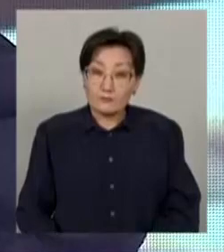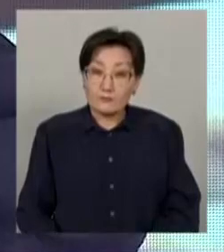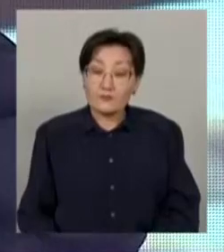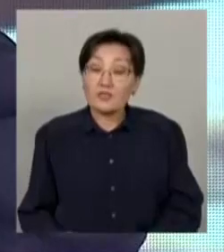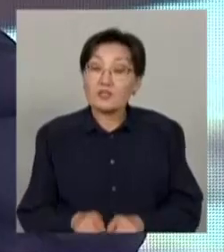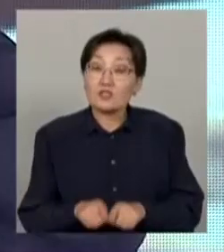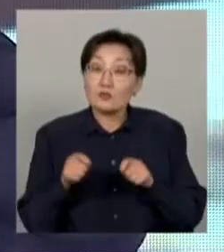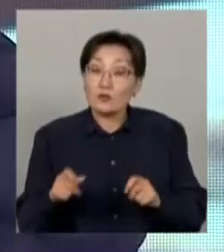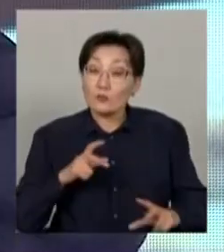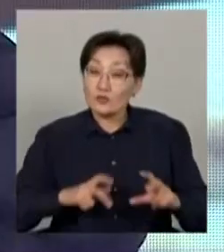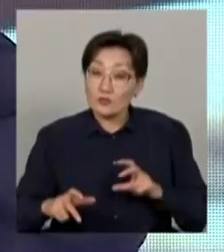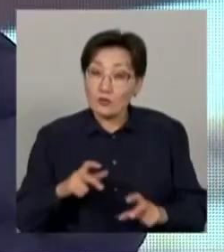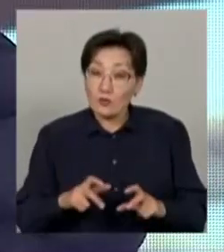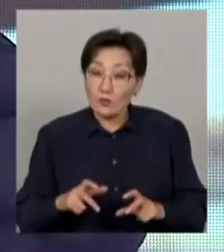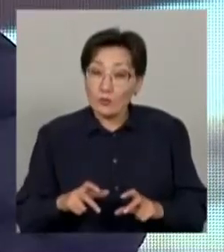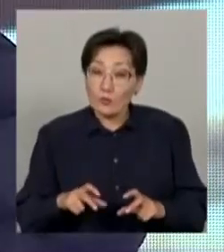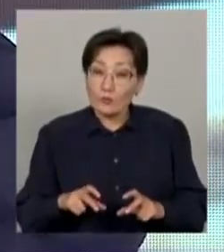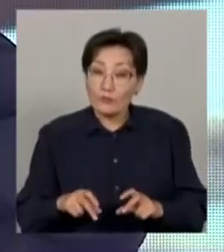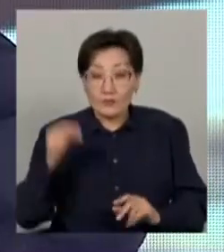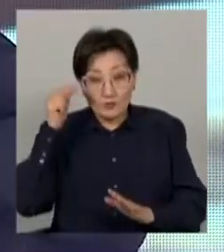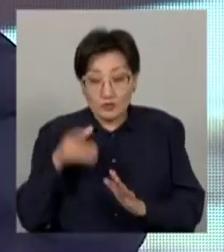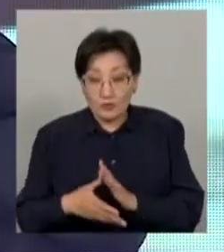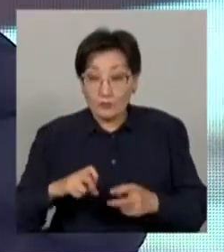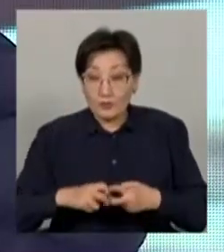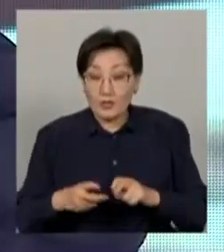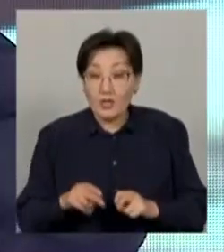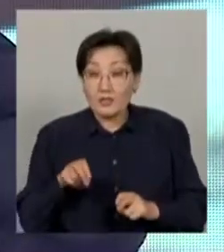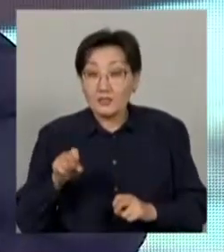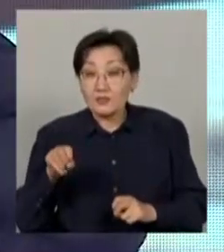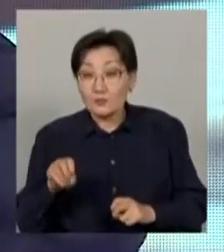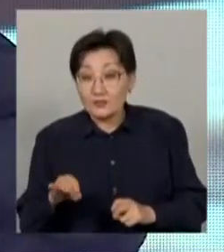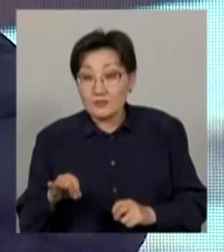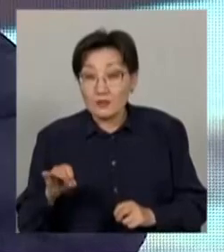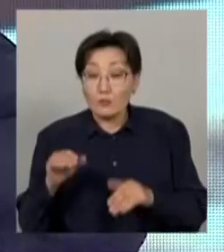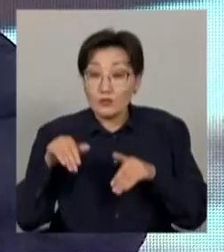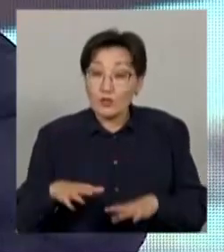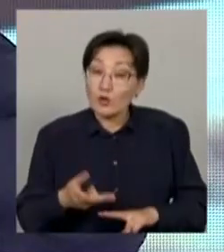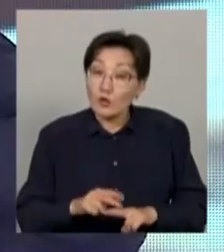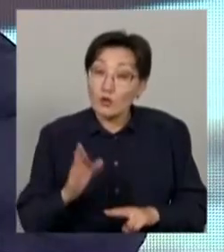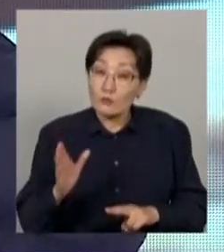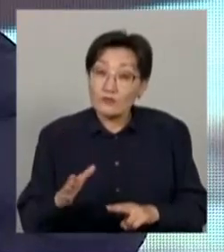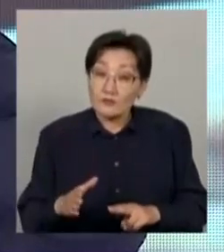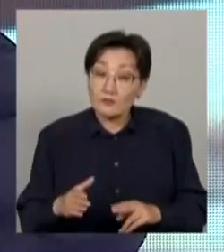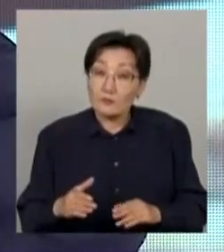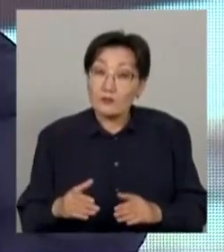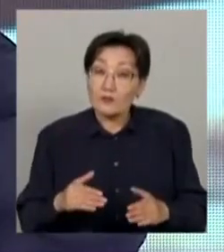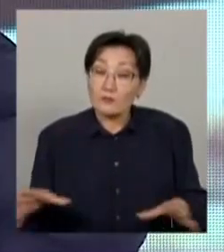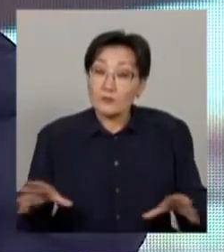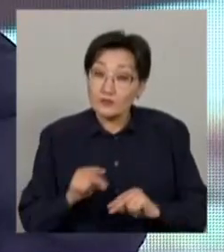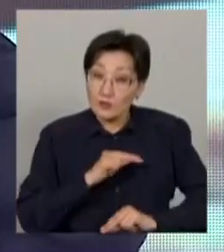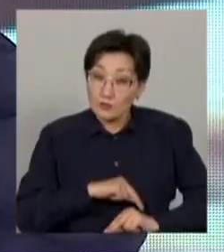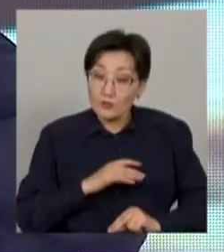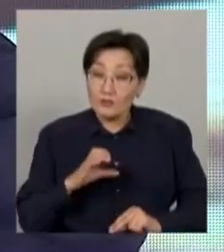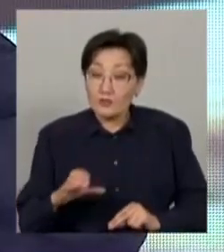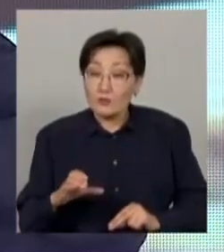Создается институт по изучению проблем Каспийского моря, который будет в взаимодействии